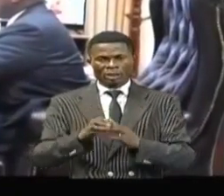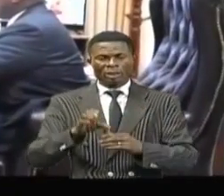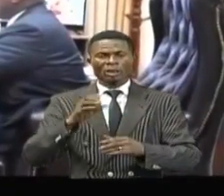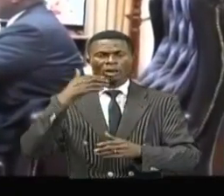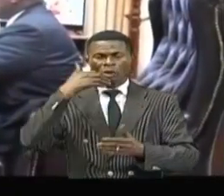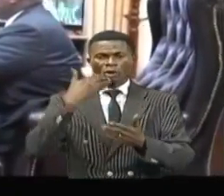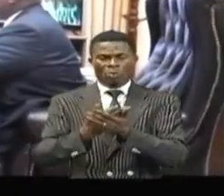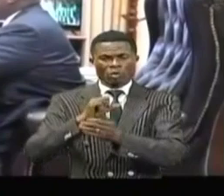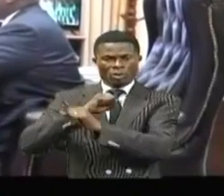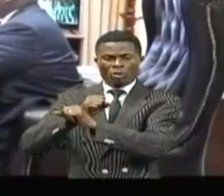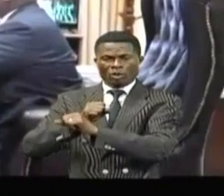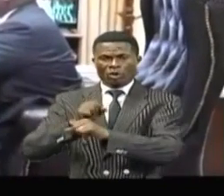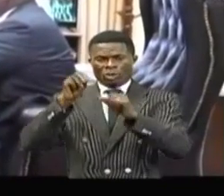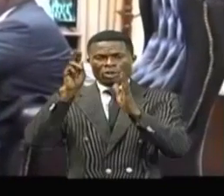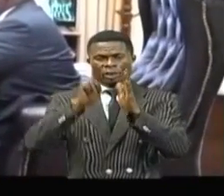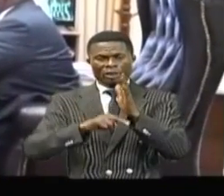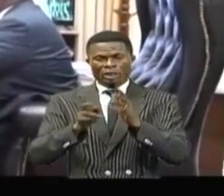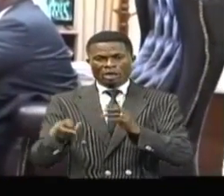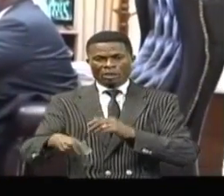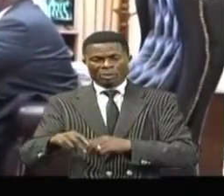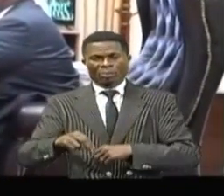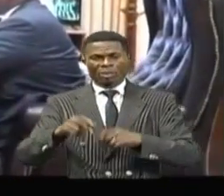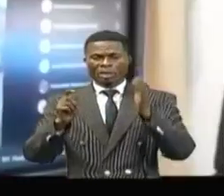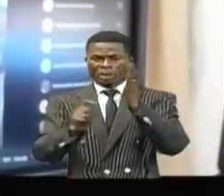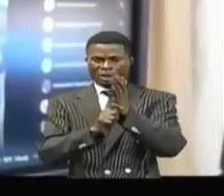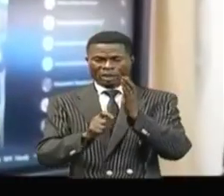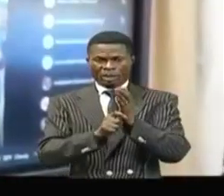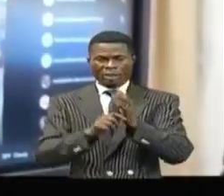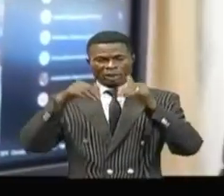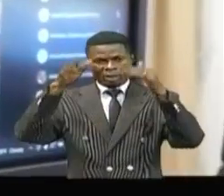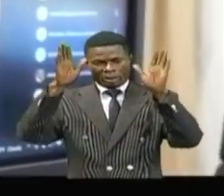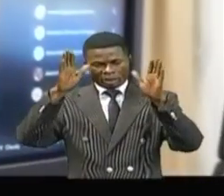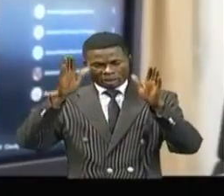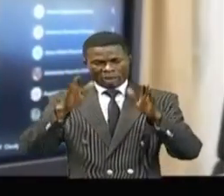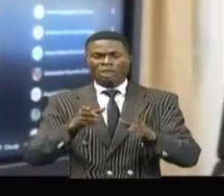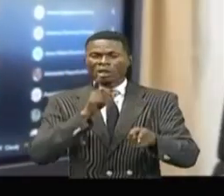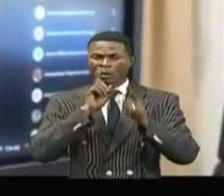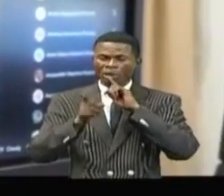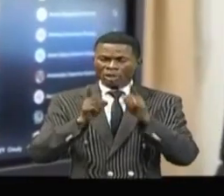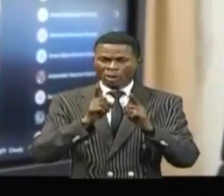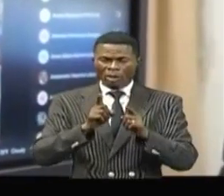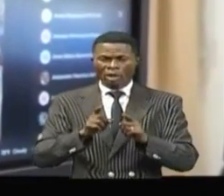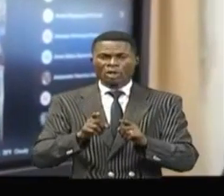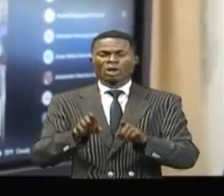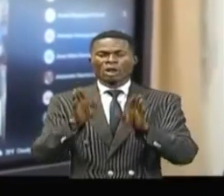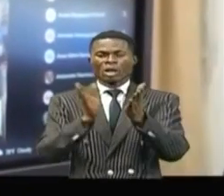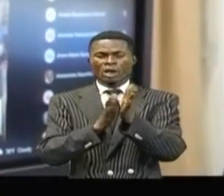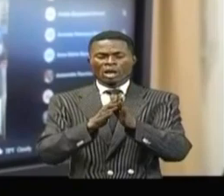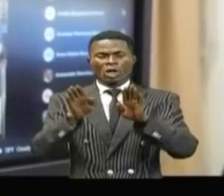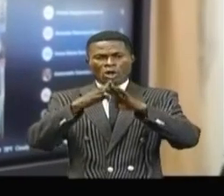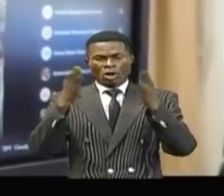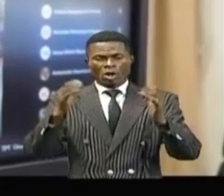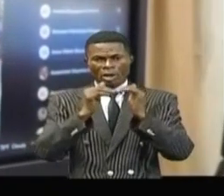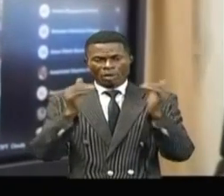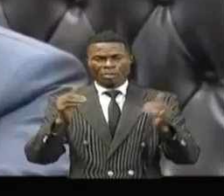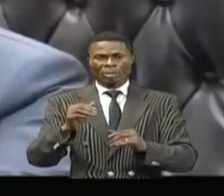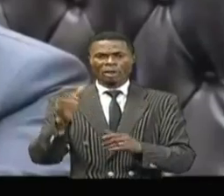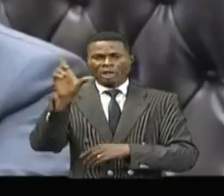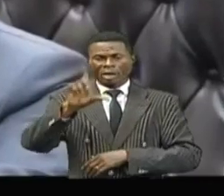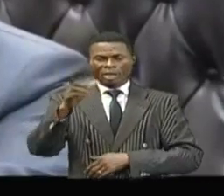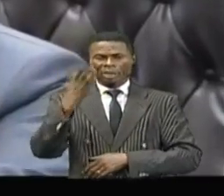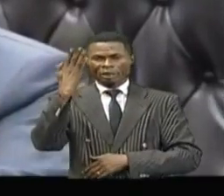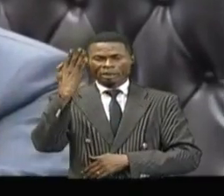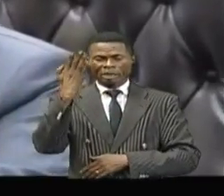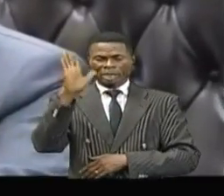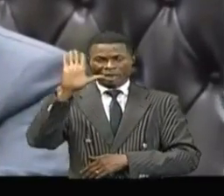syndical de l'enseignement primaire, secondaire et technique, négociations qui permettent la rentrée scolaire apaisée le lundi 5 septembre